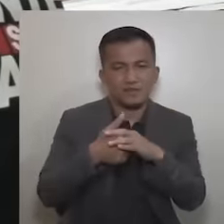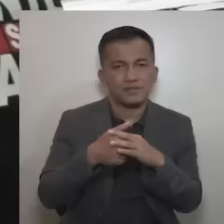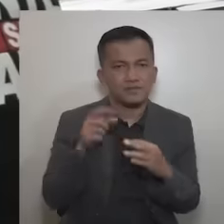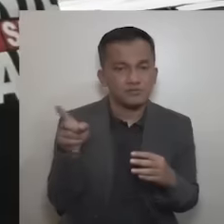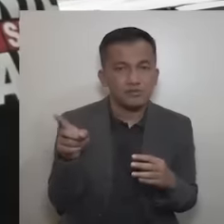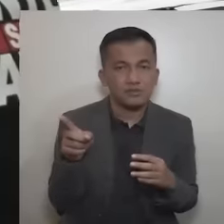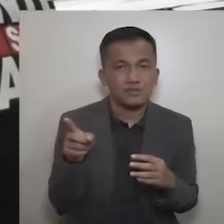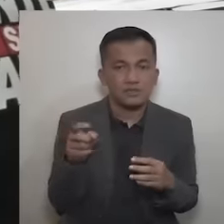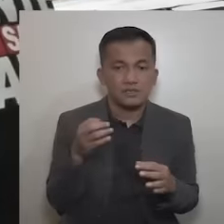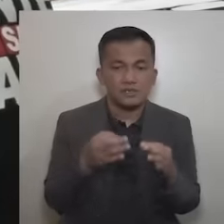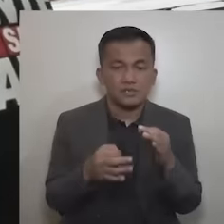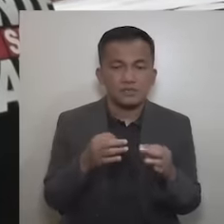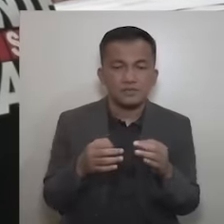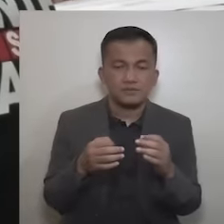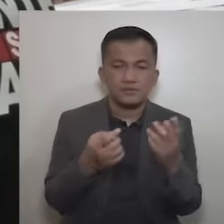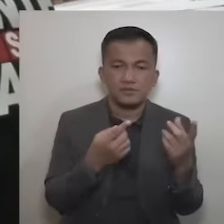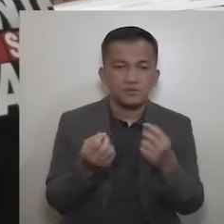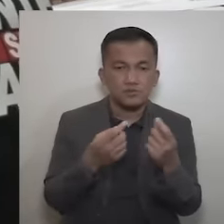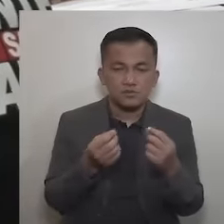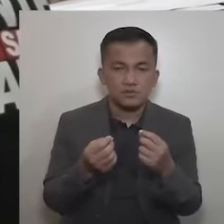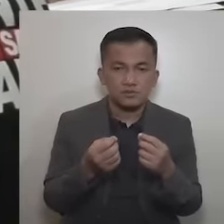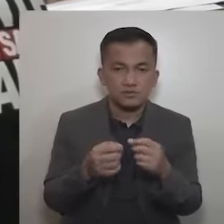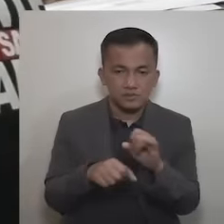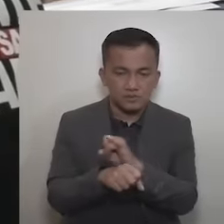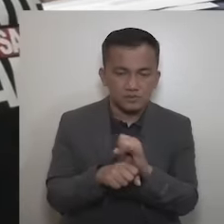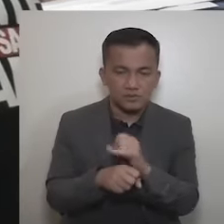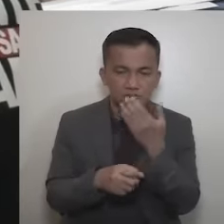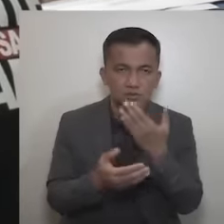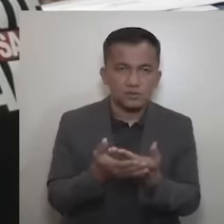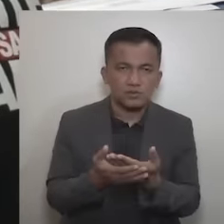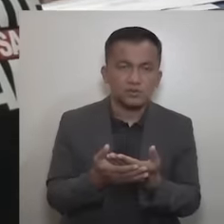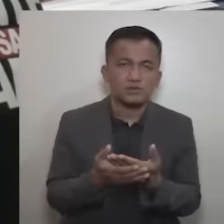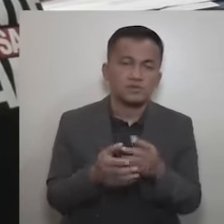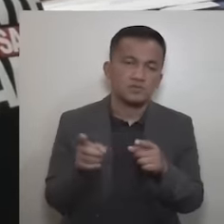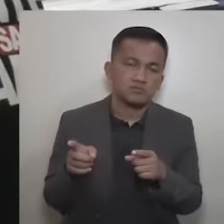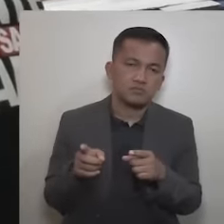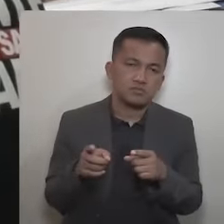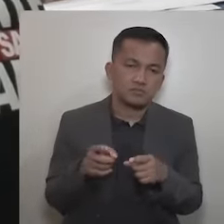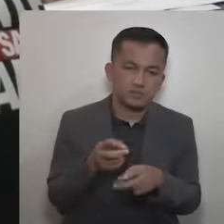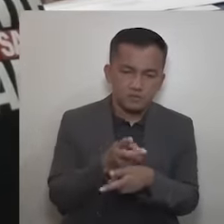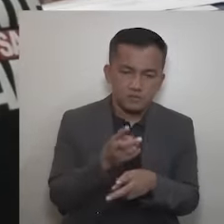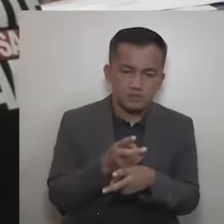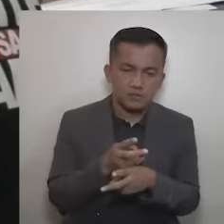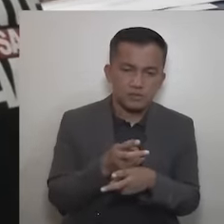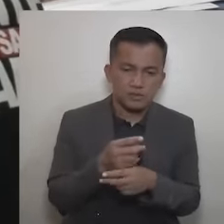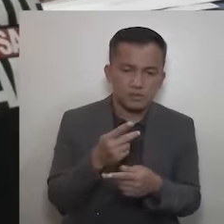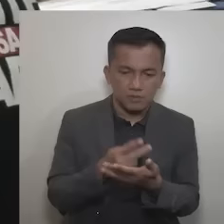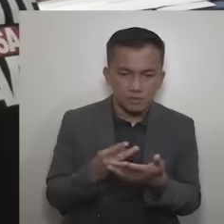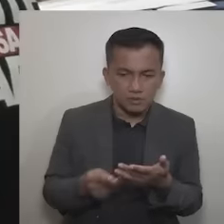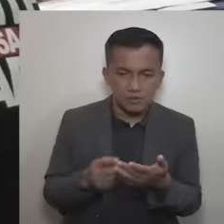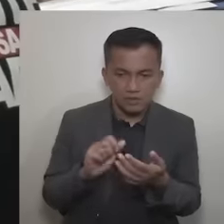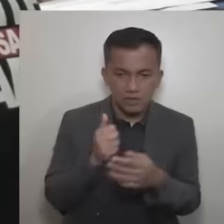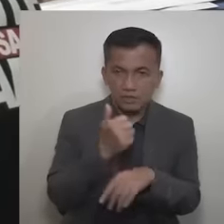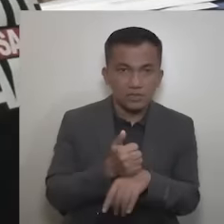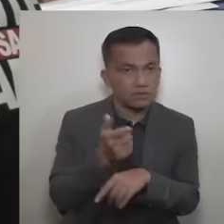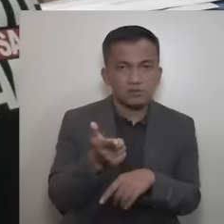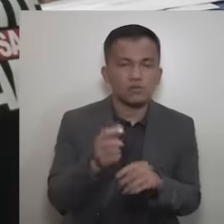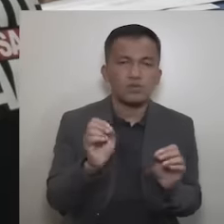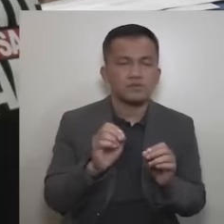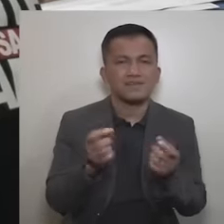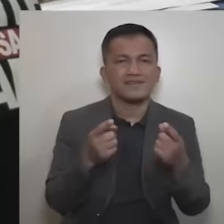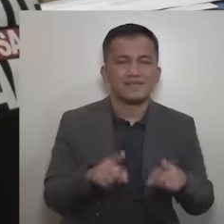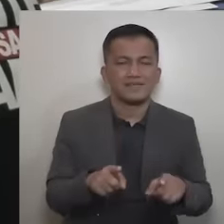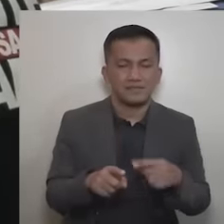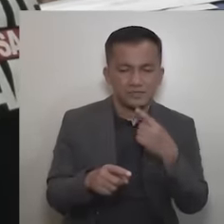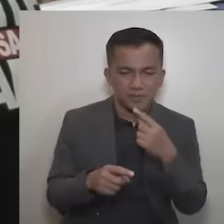lang din dun na kung ina-exercise mo yung diligence of a good father with regard to the property assigned to you, wala naman mangyayari